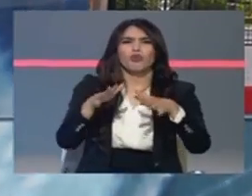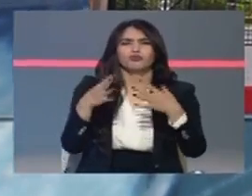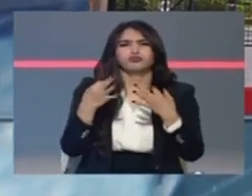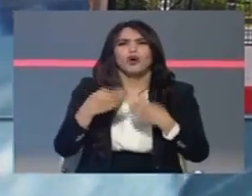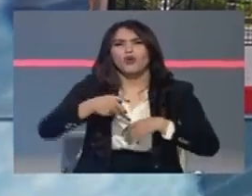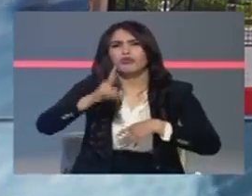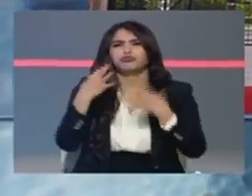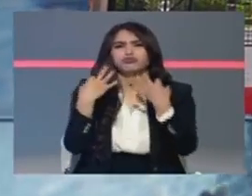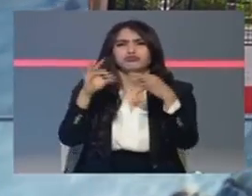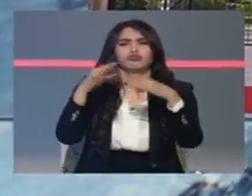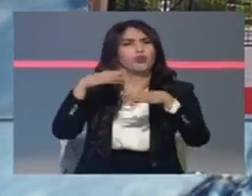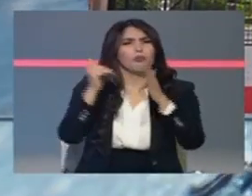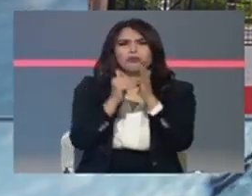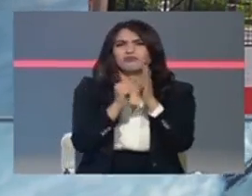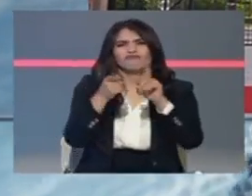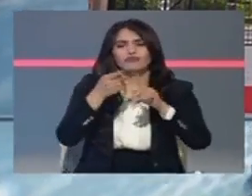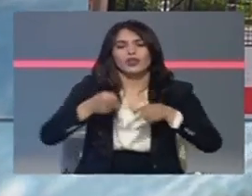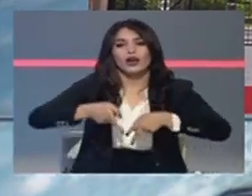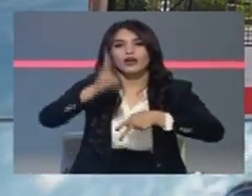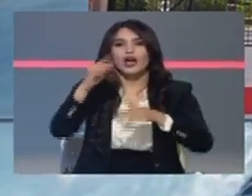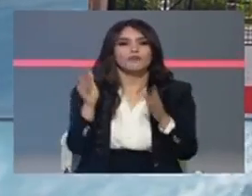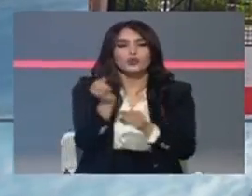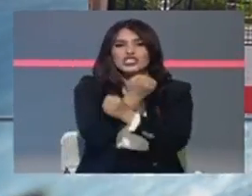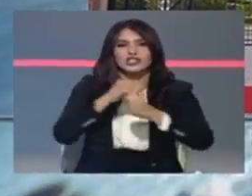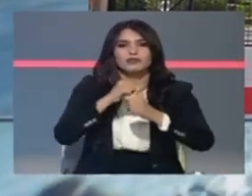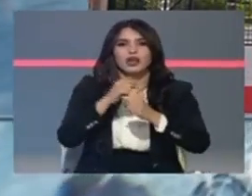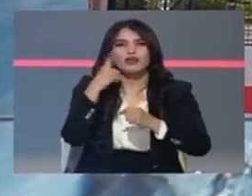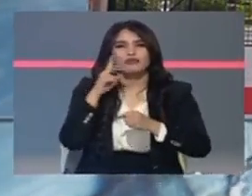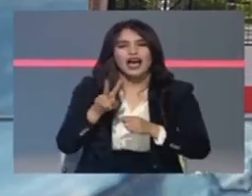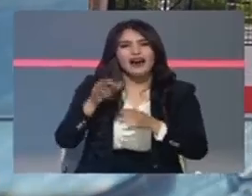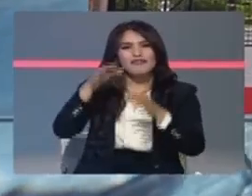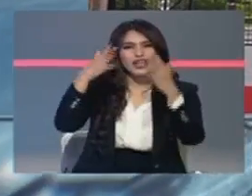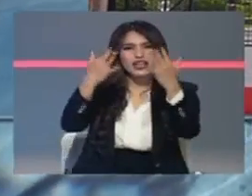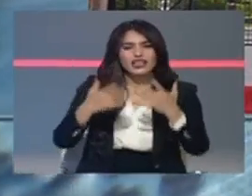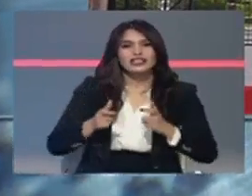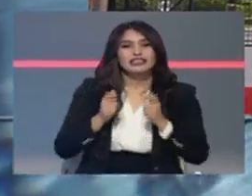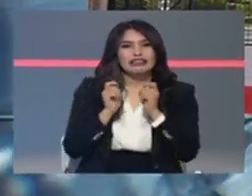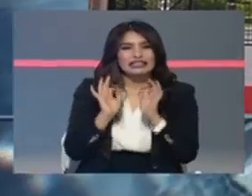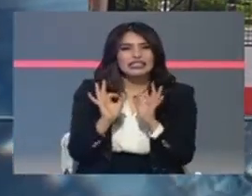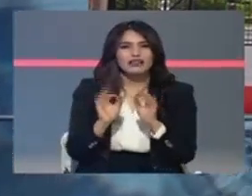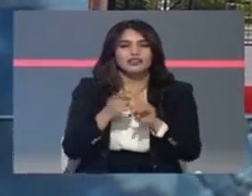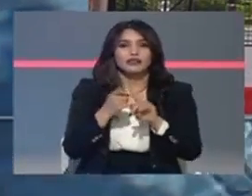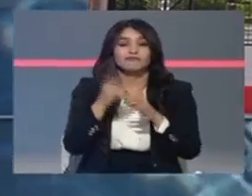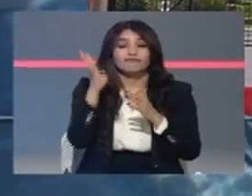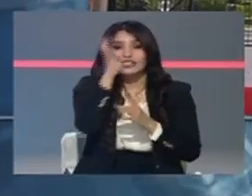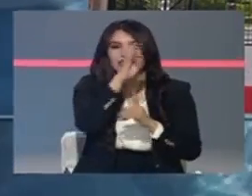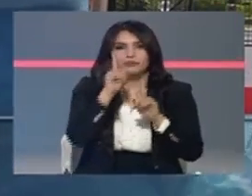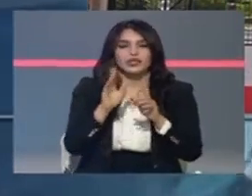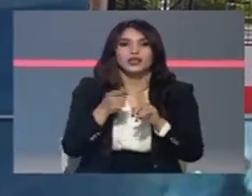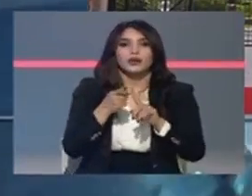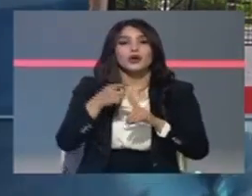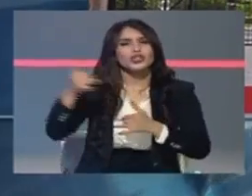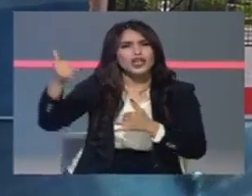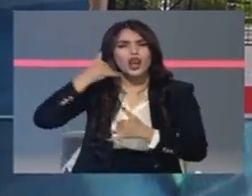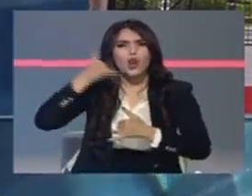لأنه المسألة صعيب تحديدها باعتبار أنه العائلات ما تعلمش البعثات، ثم أنه حتى كي نتصلوا